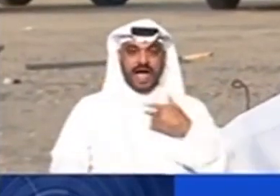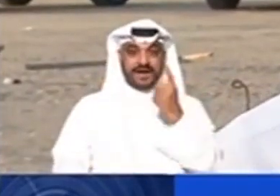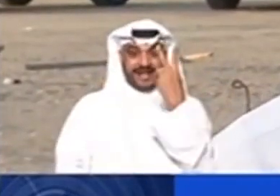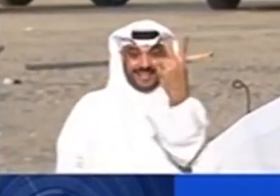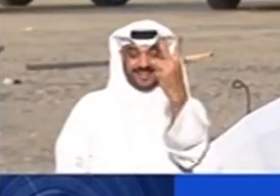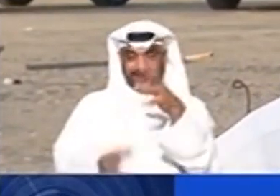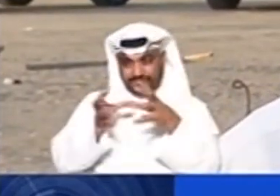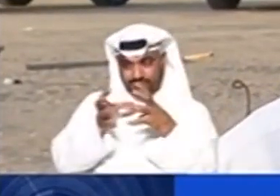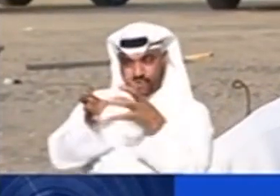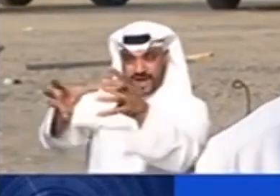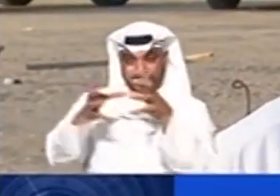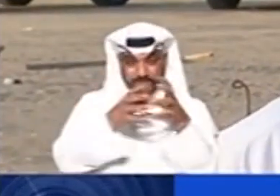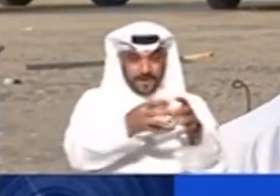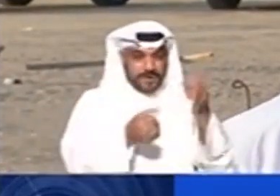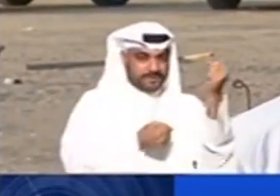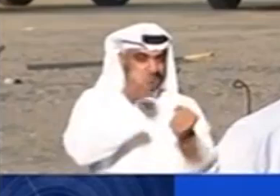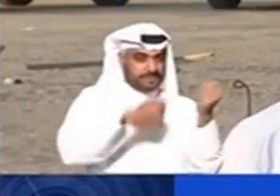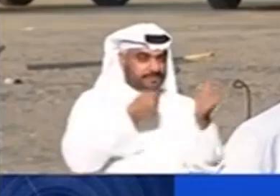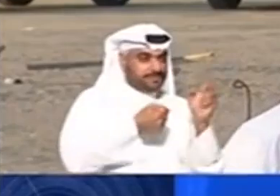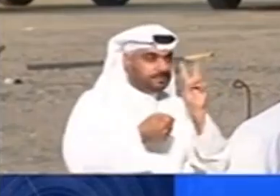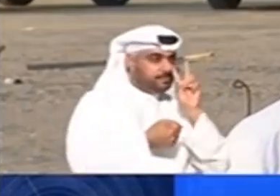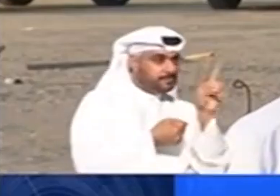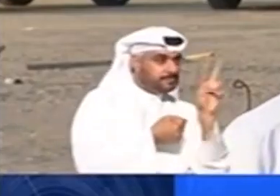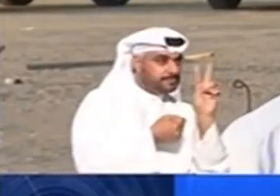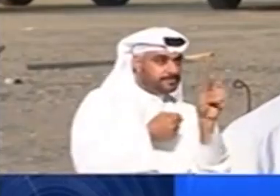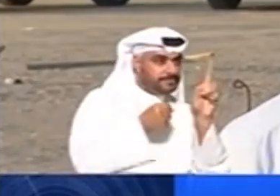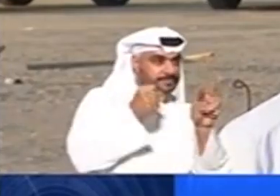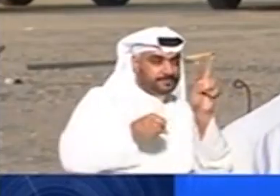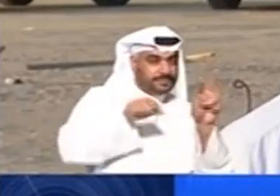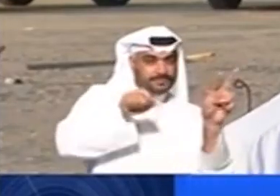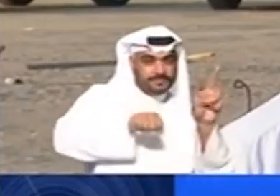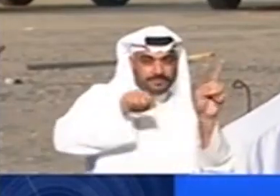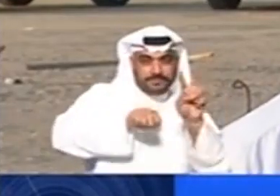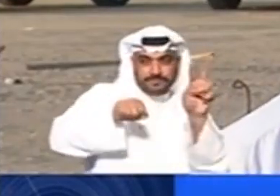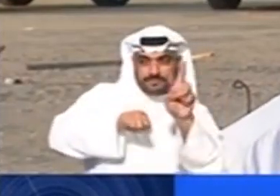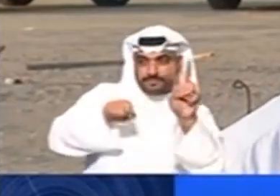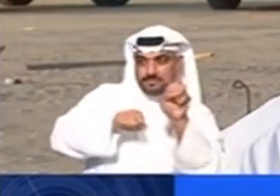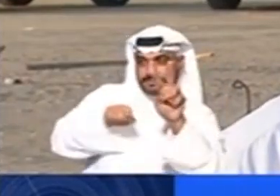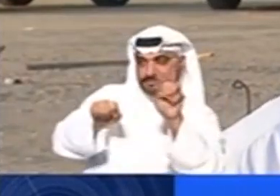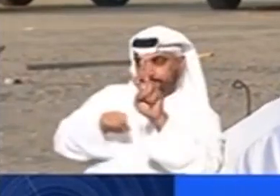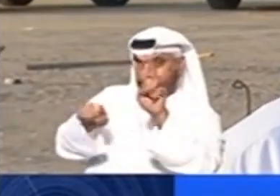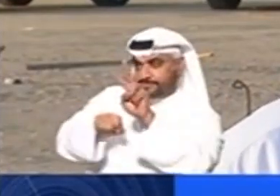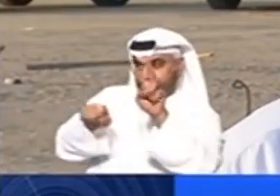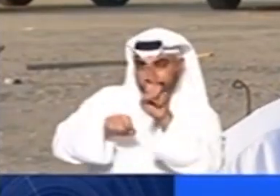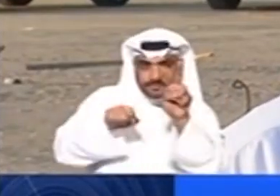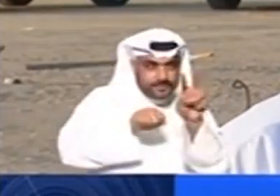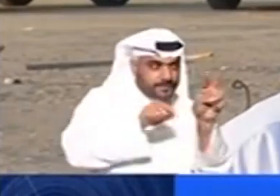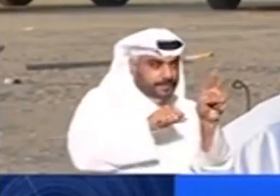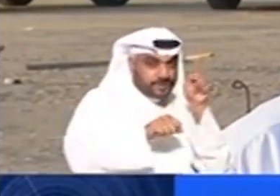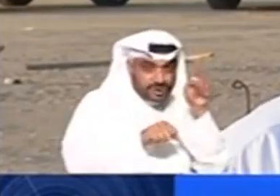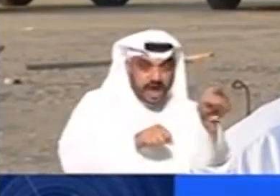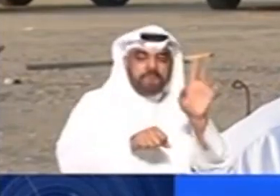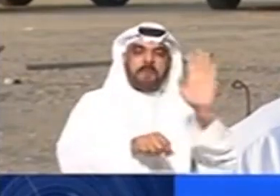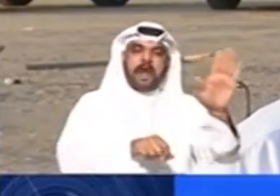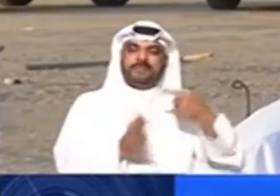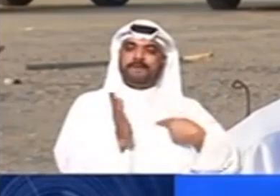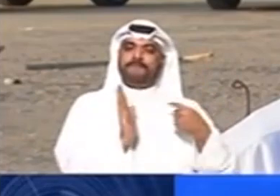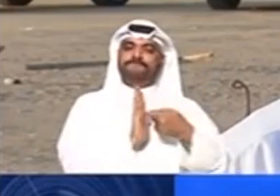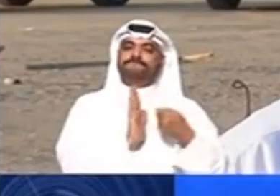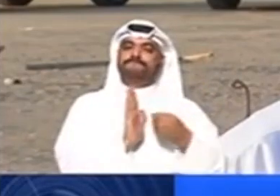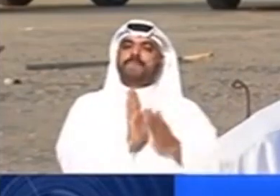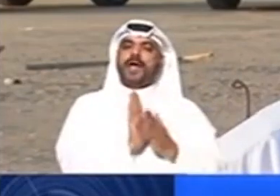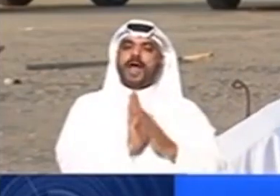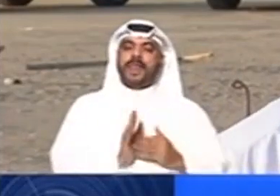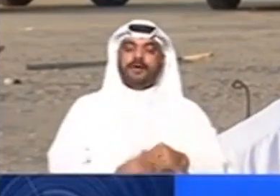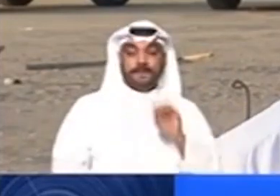فريق يرصد المخيمات وفريق يتم إزالة المخيمات. الآن تطبيق قرار مجلس الوزراء بإزالة جميع المخيمات لن يستثنى أحد